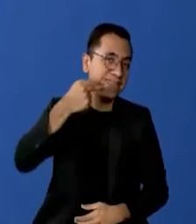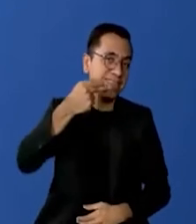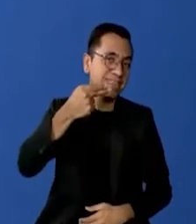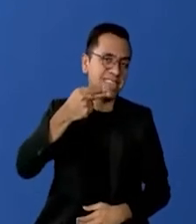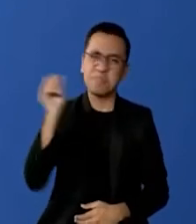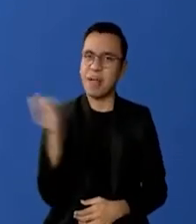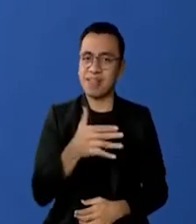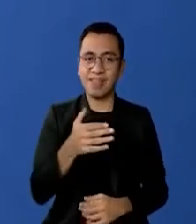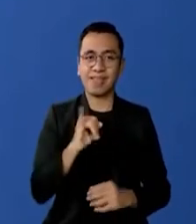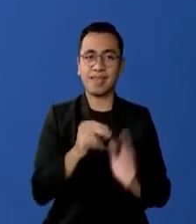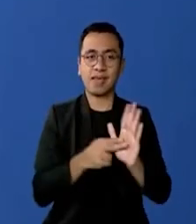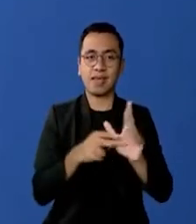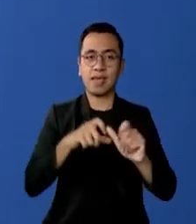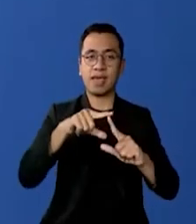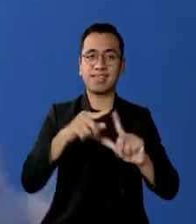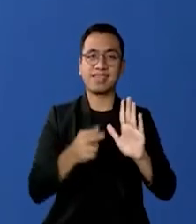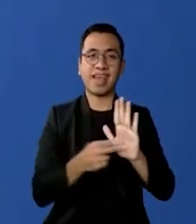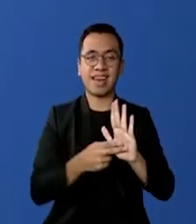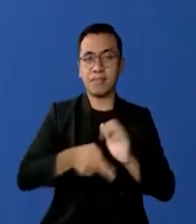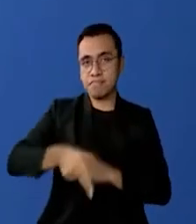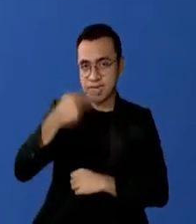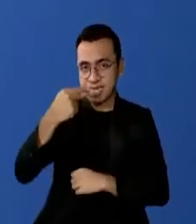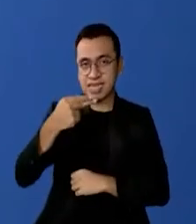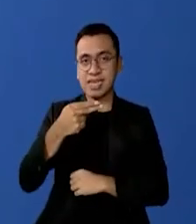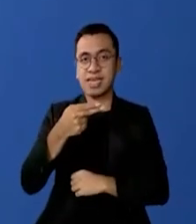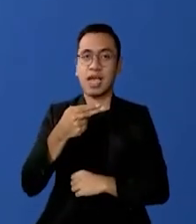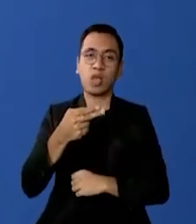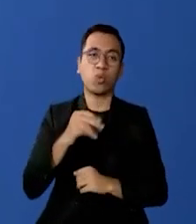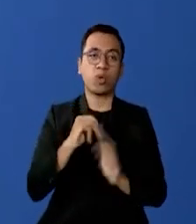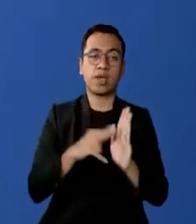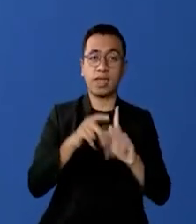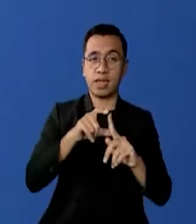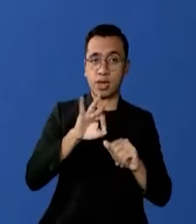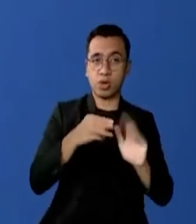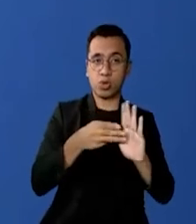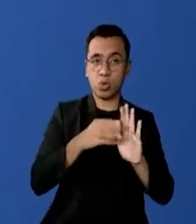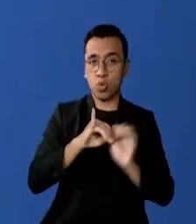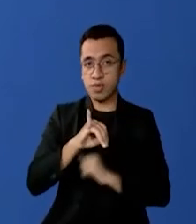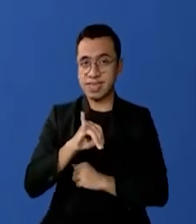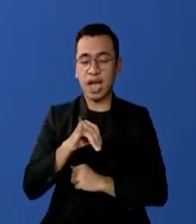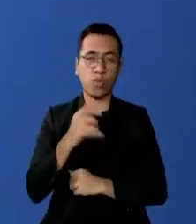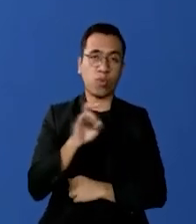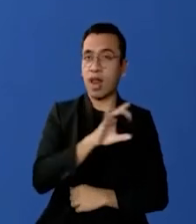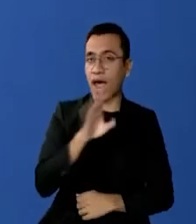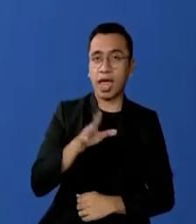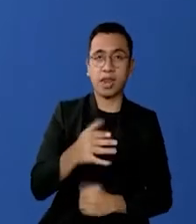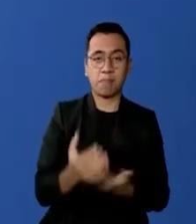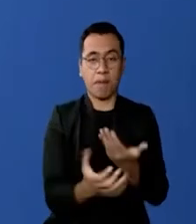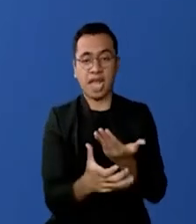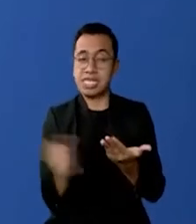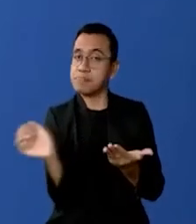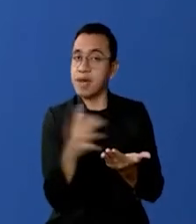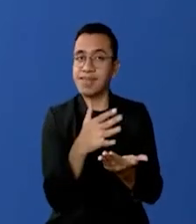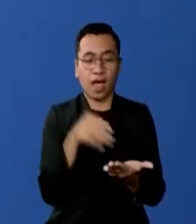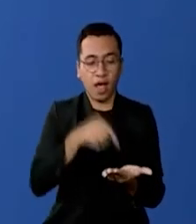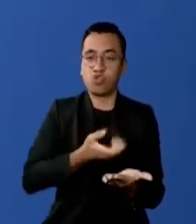nyisik pernah banyak Supermi Indomie Atau segala macam mie yang bisa jadi cepat atau apapun yang jadi